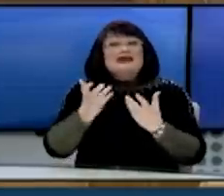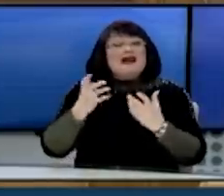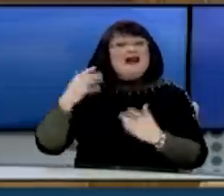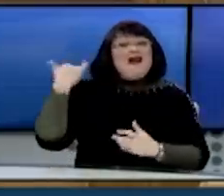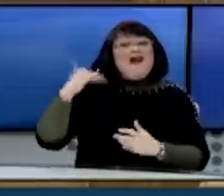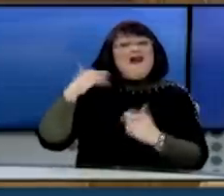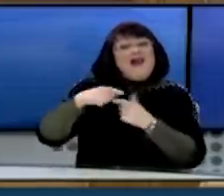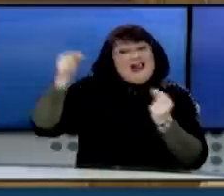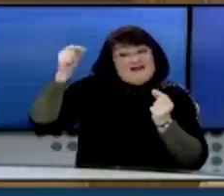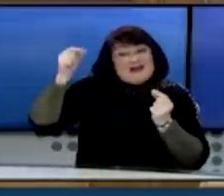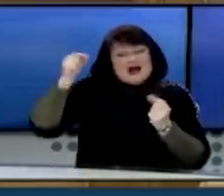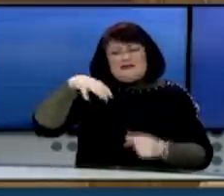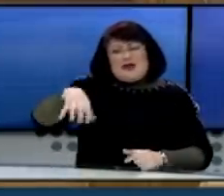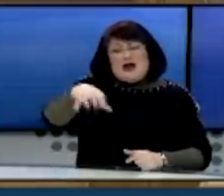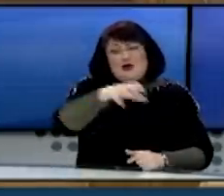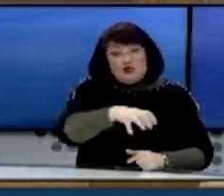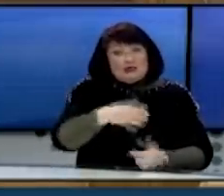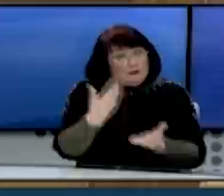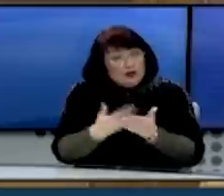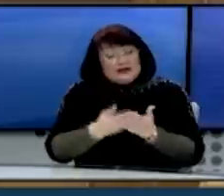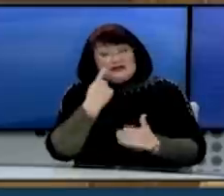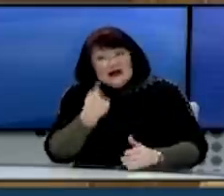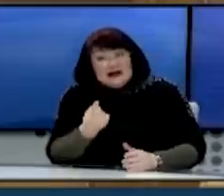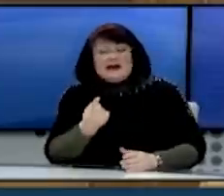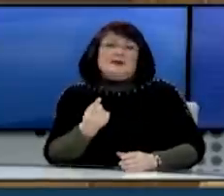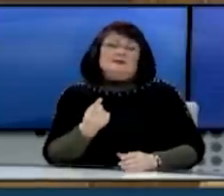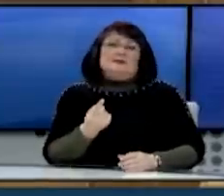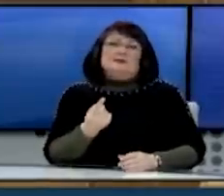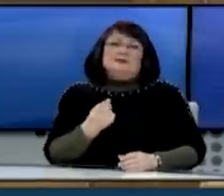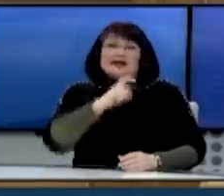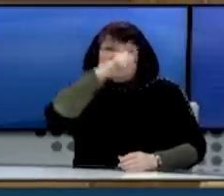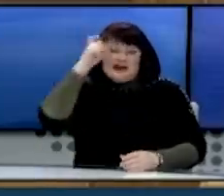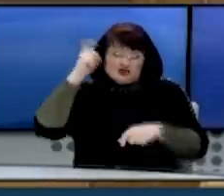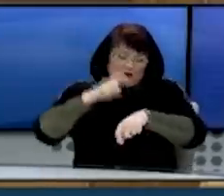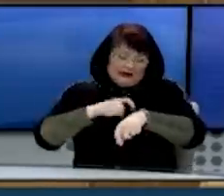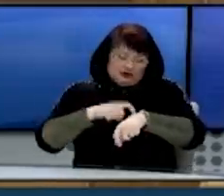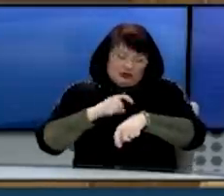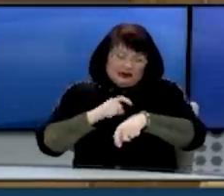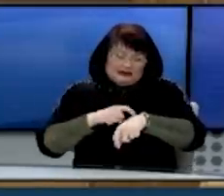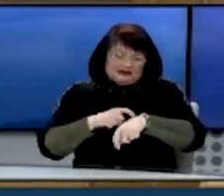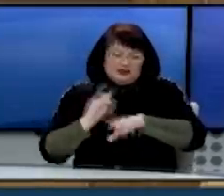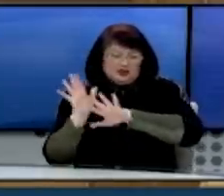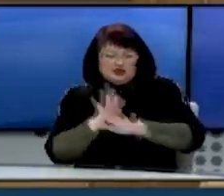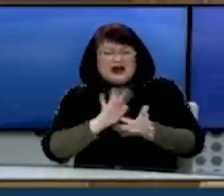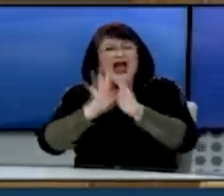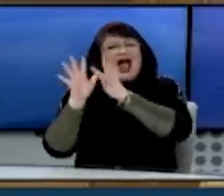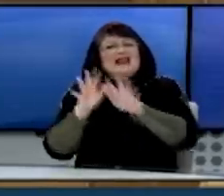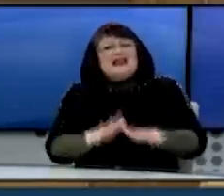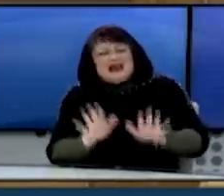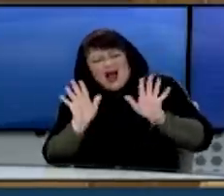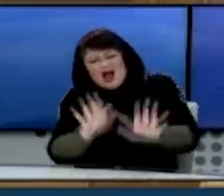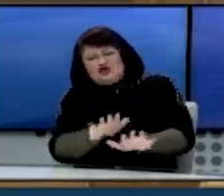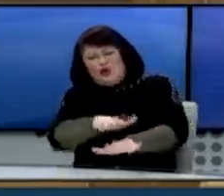Εύβοια, αλλού, όπως αποδείχθηκε και τις δύσκολες ώρες της εγκατάληψης στο Χιονιά της Αττικής